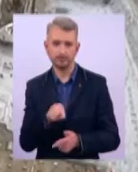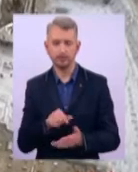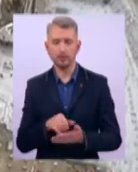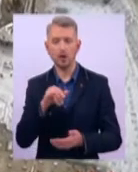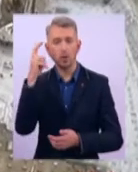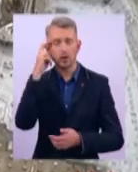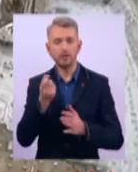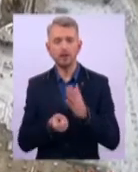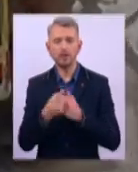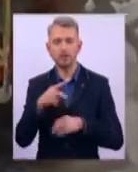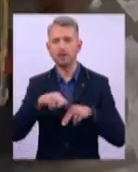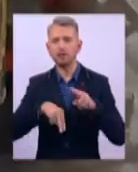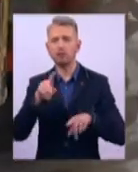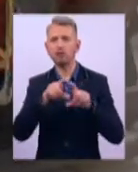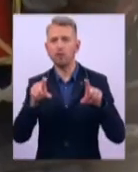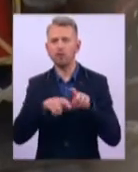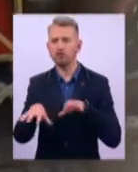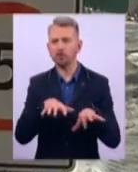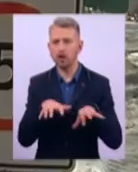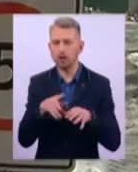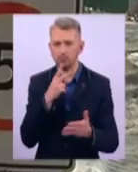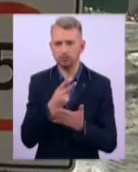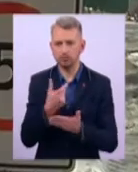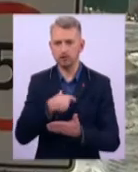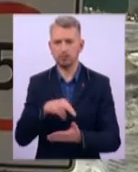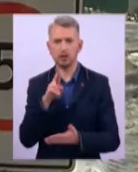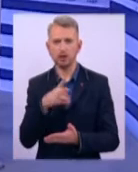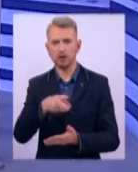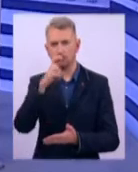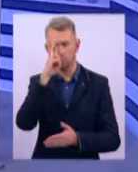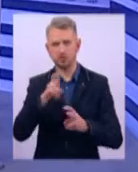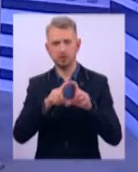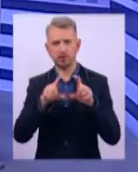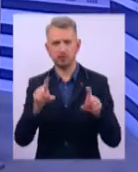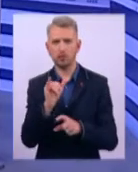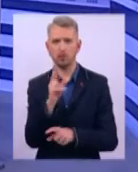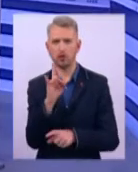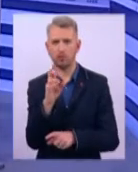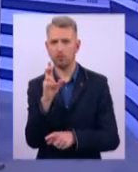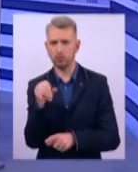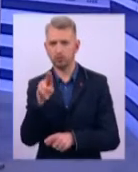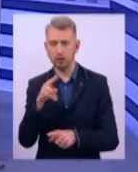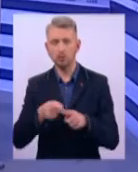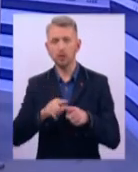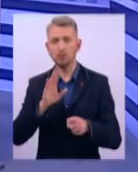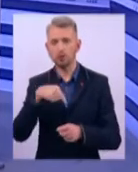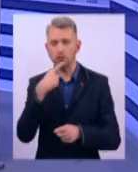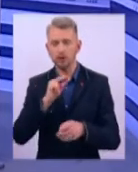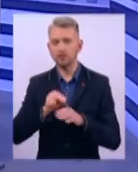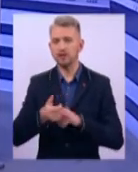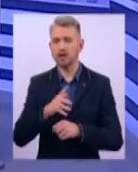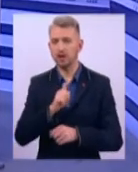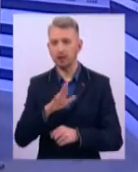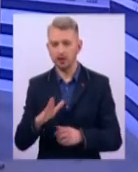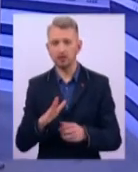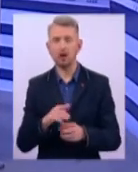І у Києві з'явилися забудовники-шахраї, які позиціонують себе як держпідприємство «Укрбуд». Про це підемо за лічені хвилини. І